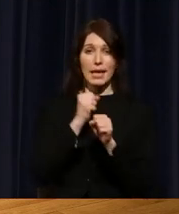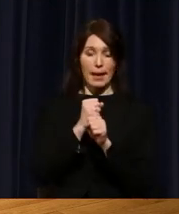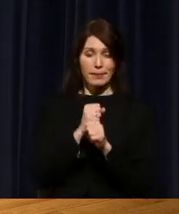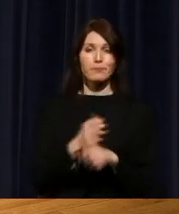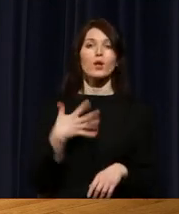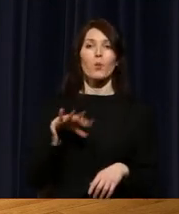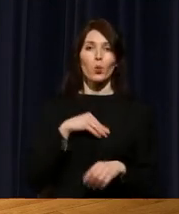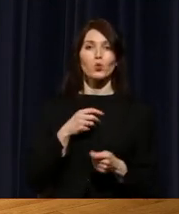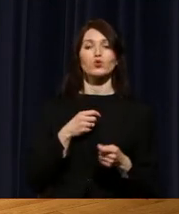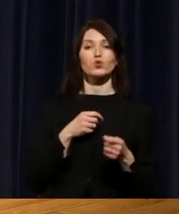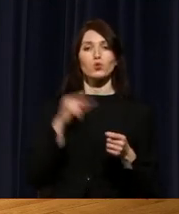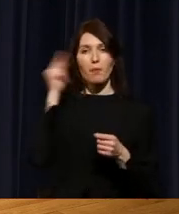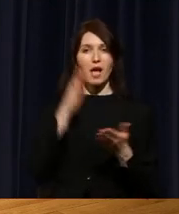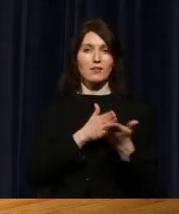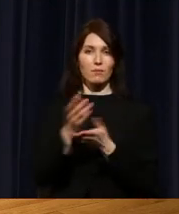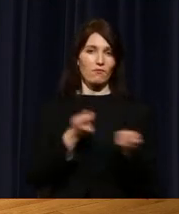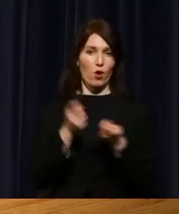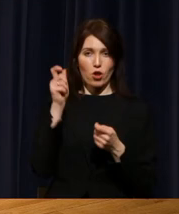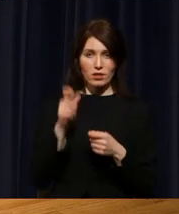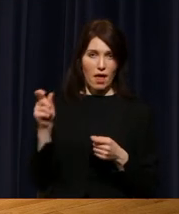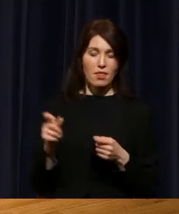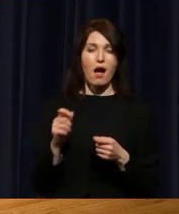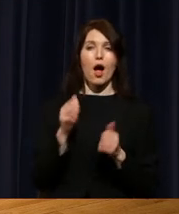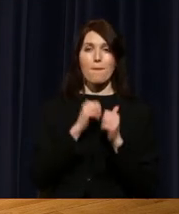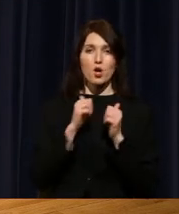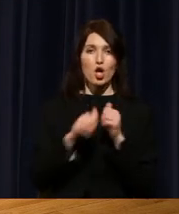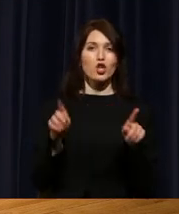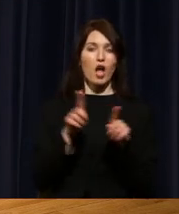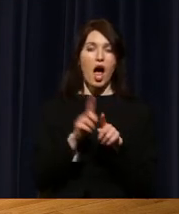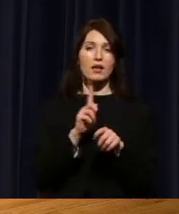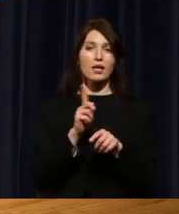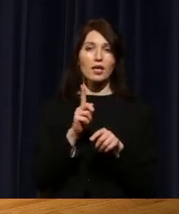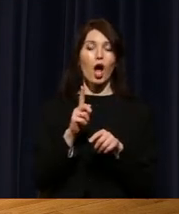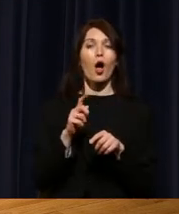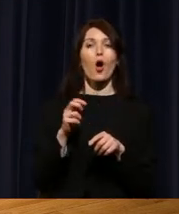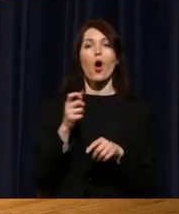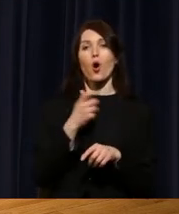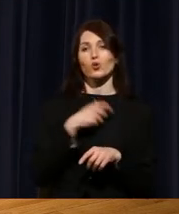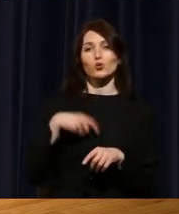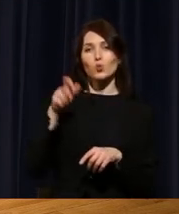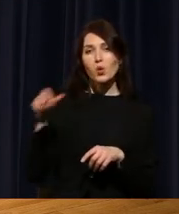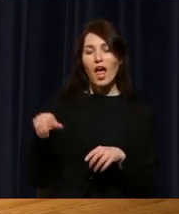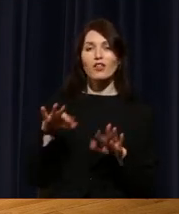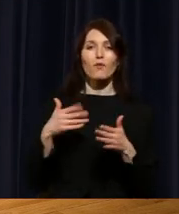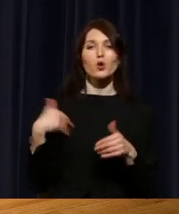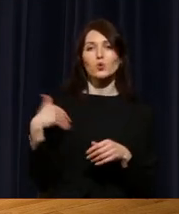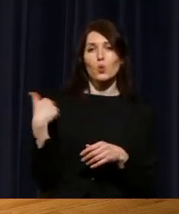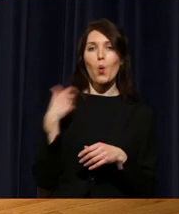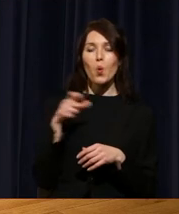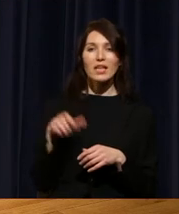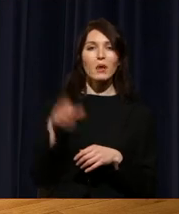Mūsu docētāji ļoti bieži ir arī saucamie studentu vai